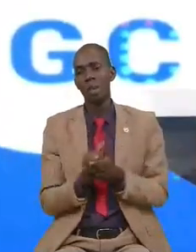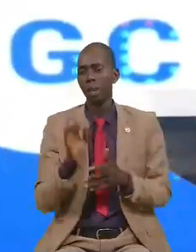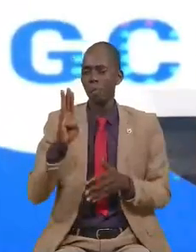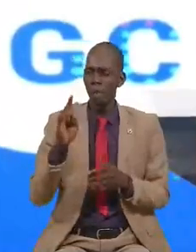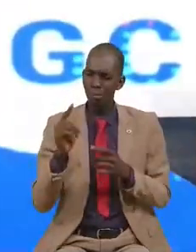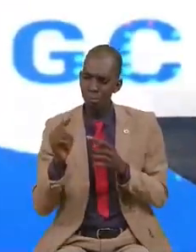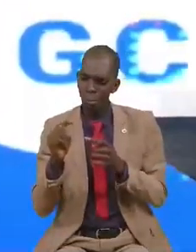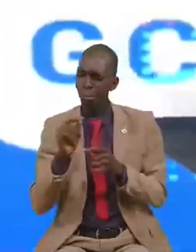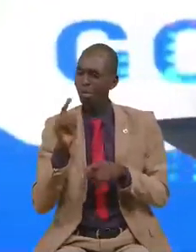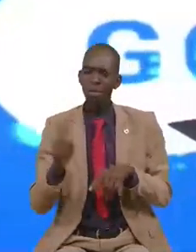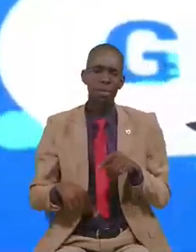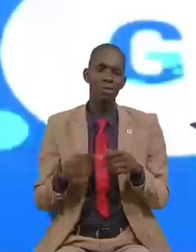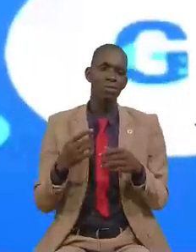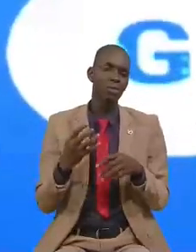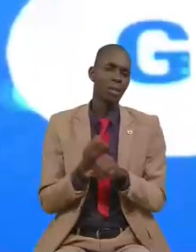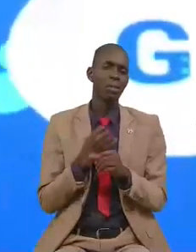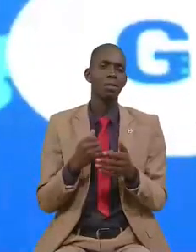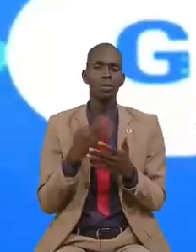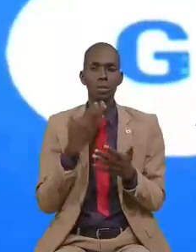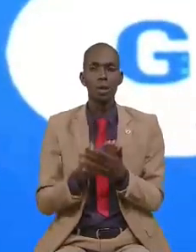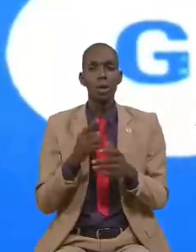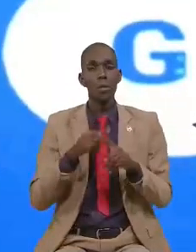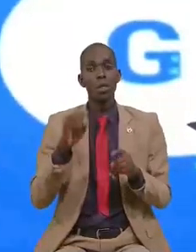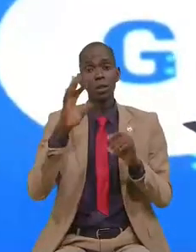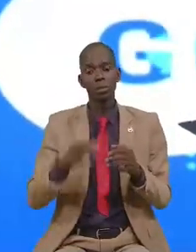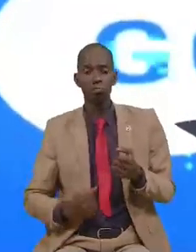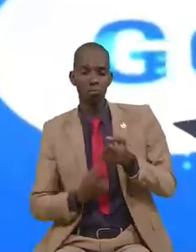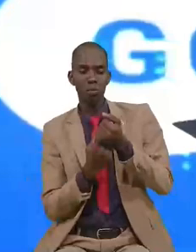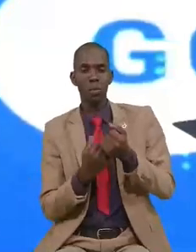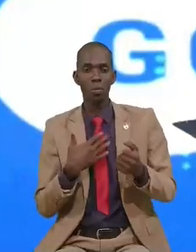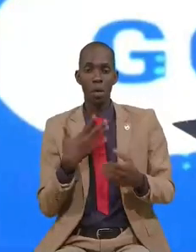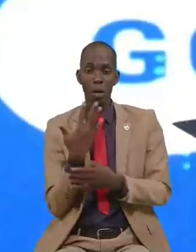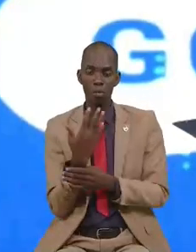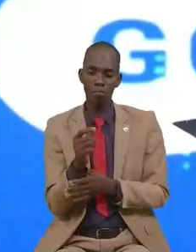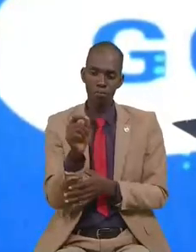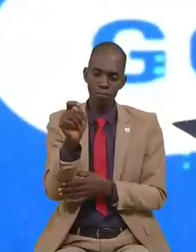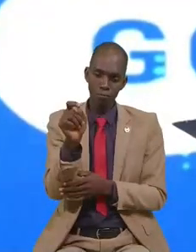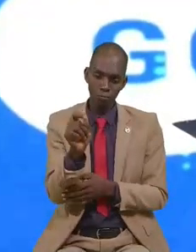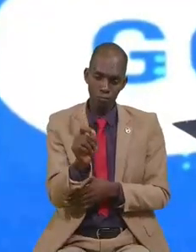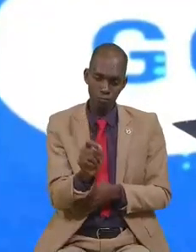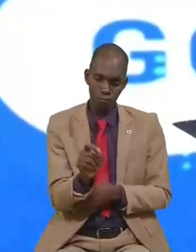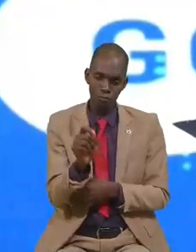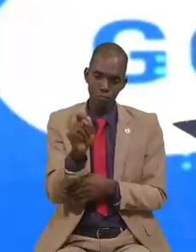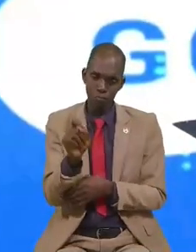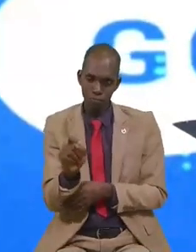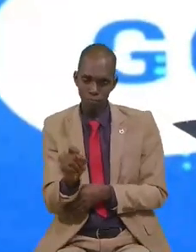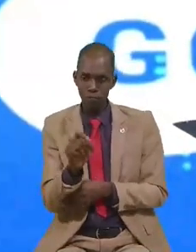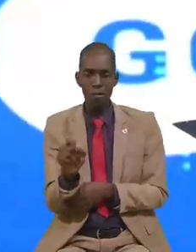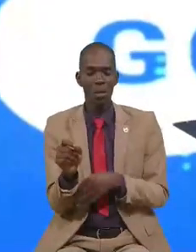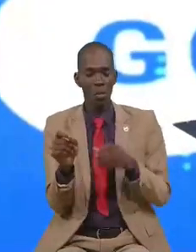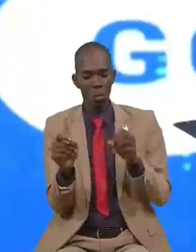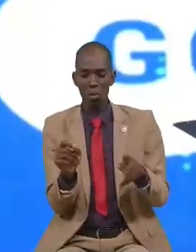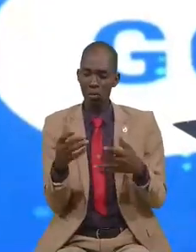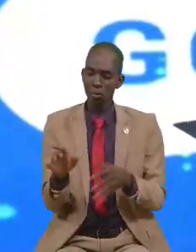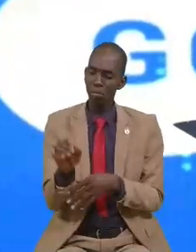pas. Et le maître a tenu ma main. Et il a tracé ça. Il a fait A.